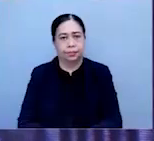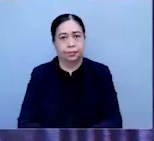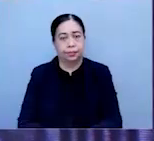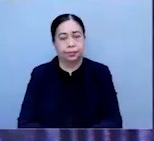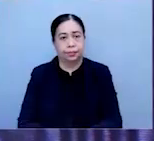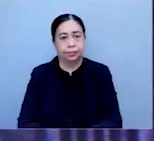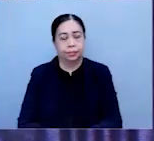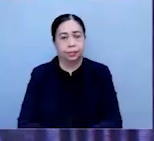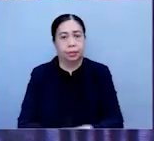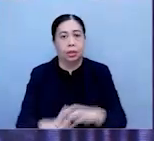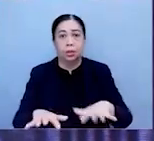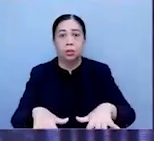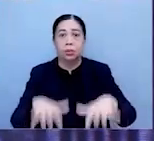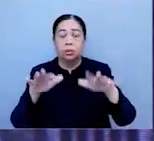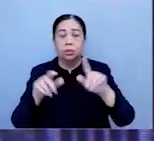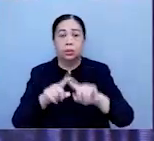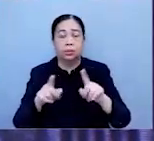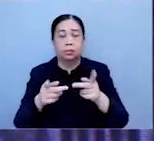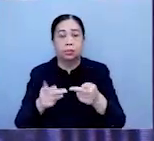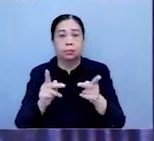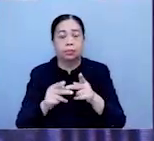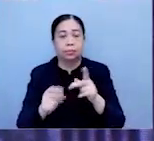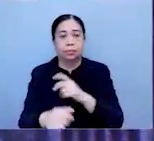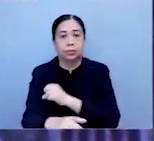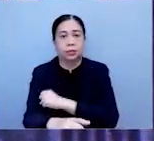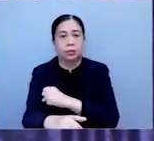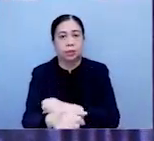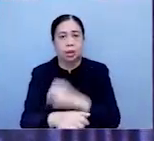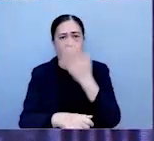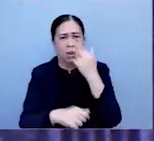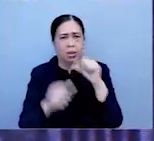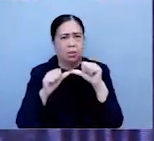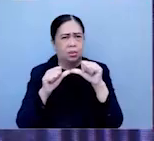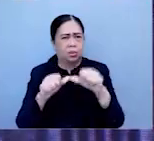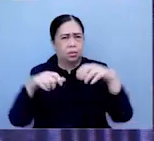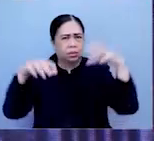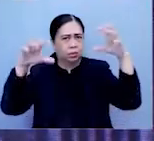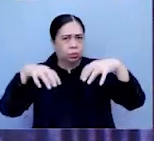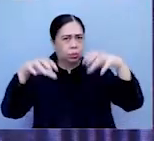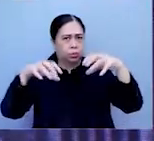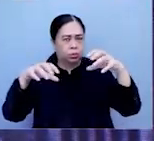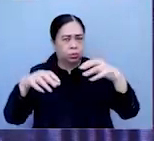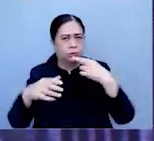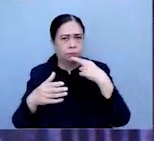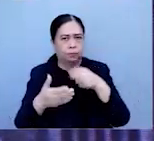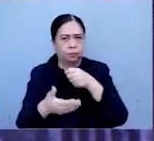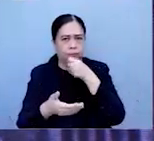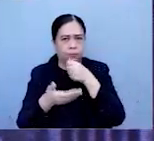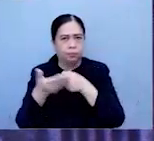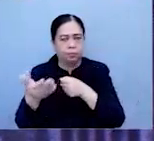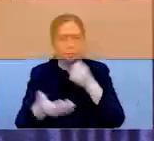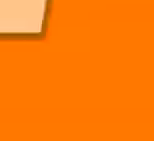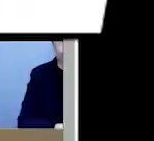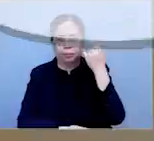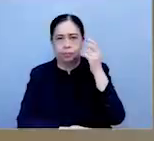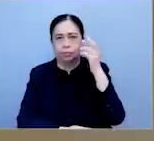Nalubog sa baha ang ilang lugar sa Samar, bunsod ng walang tigil na pag-ulan. Nasa frontline ng balitang yan si Gio